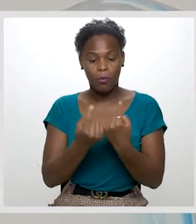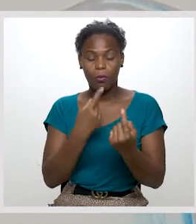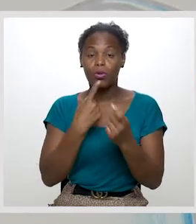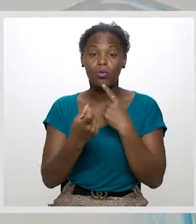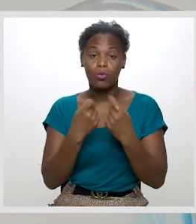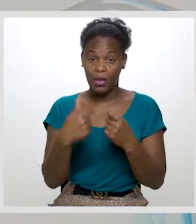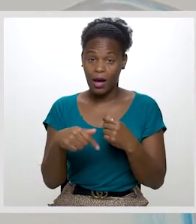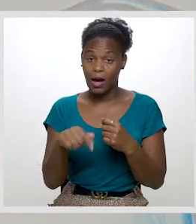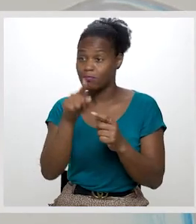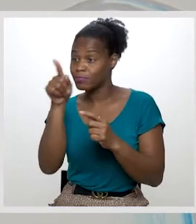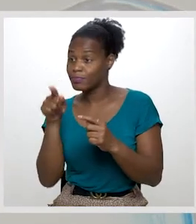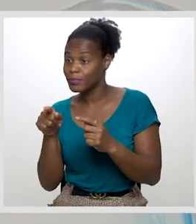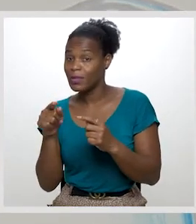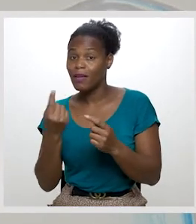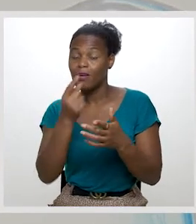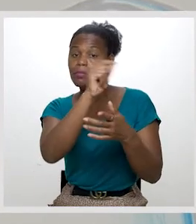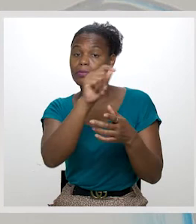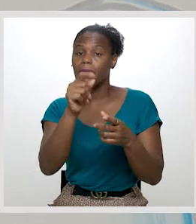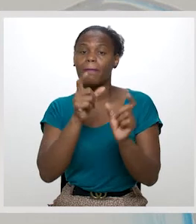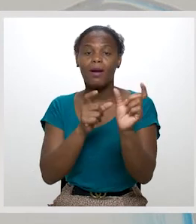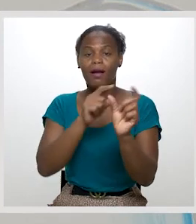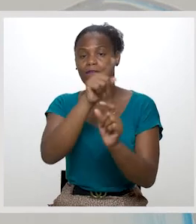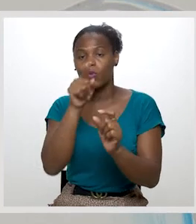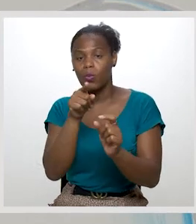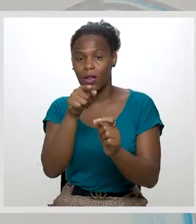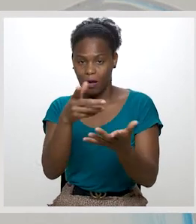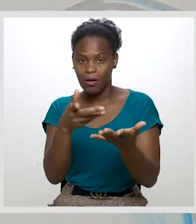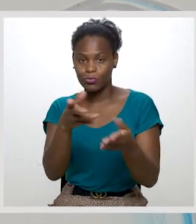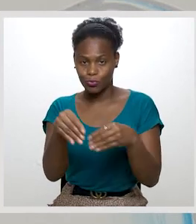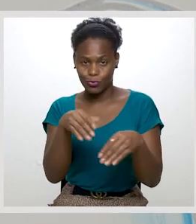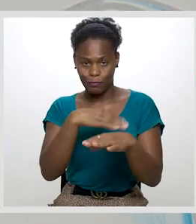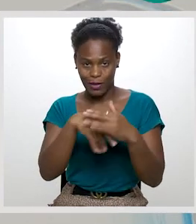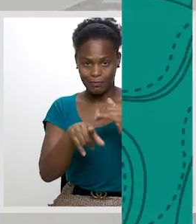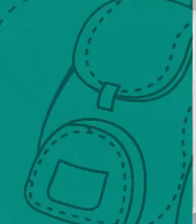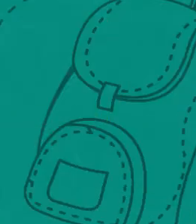questions, mais tu dois les compléter avec les mots interrogatifs. À toi de jouer.